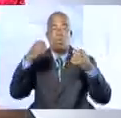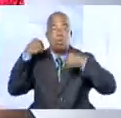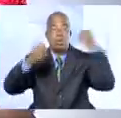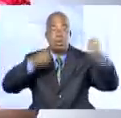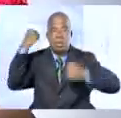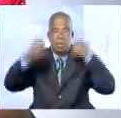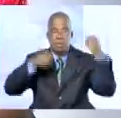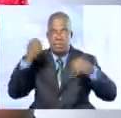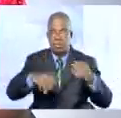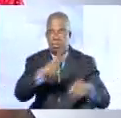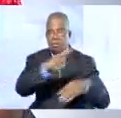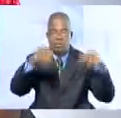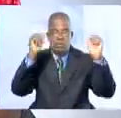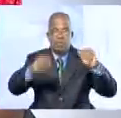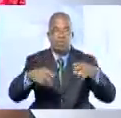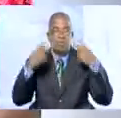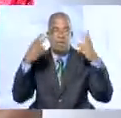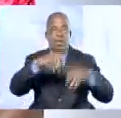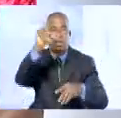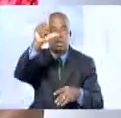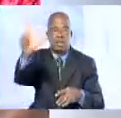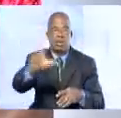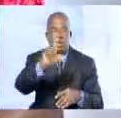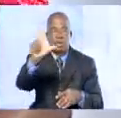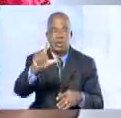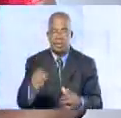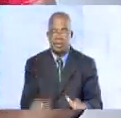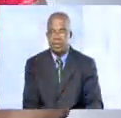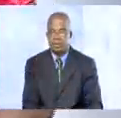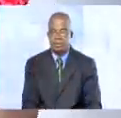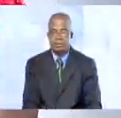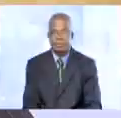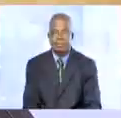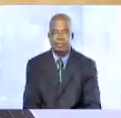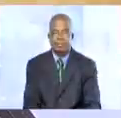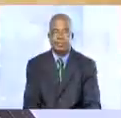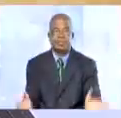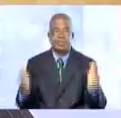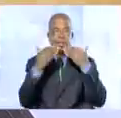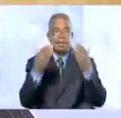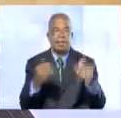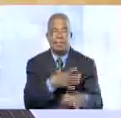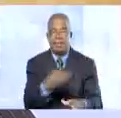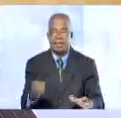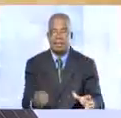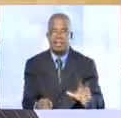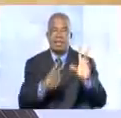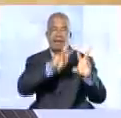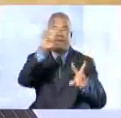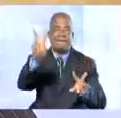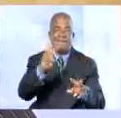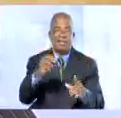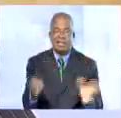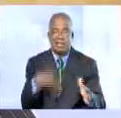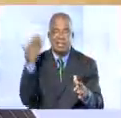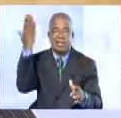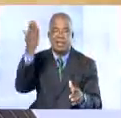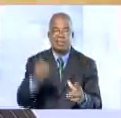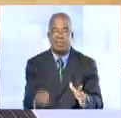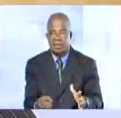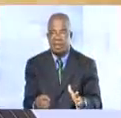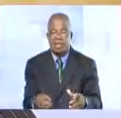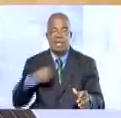pouvez retrouver les résumés lundi à partir de 20h50. Merci. Merci Cathy, on vous retrouvera vendredi prochain. On